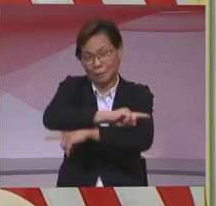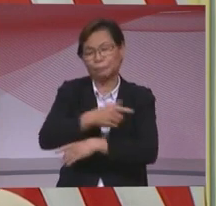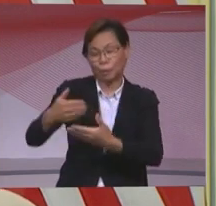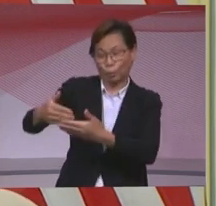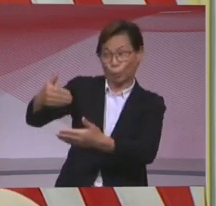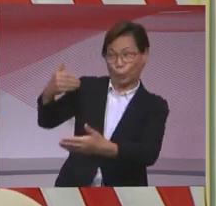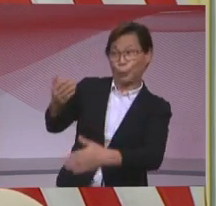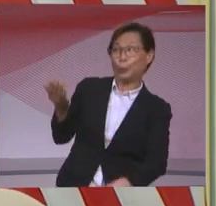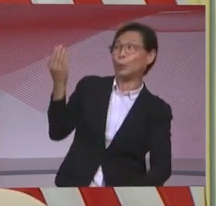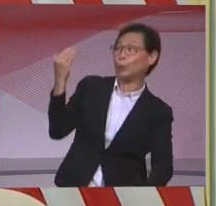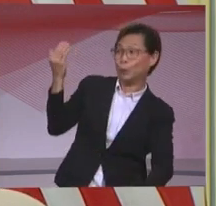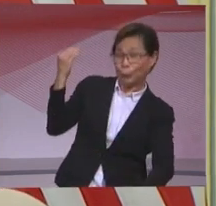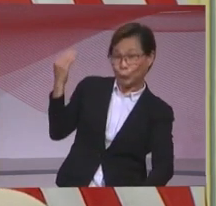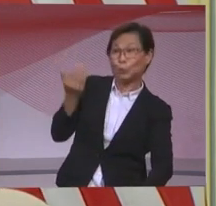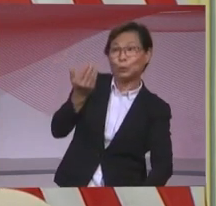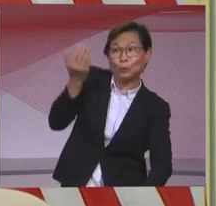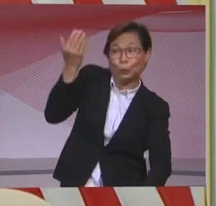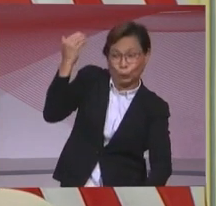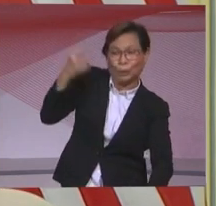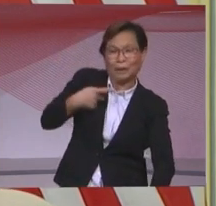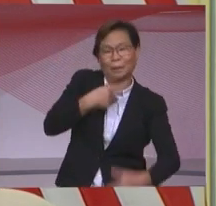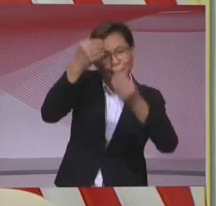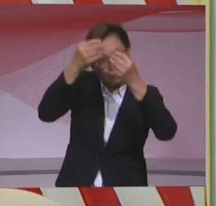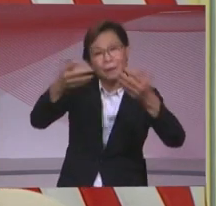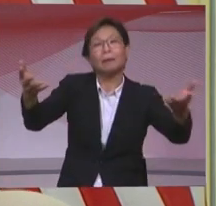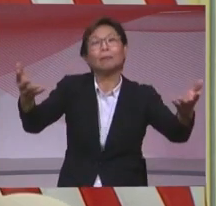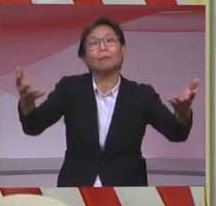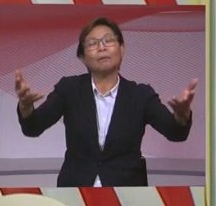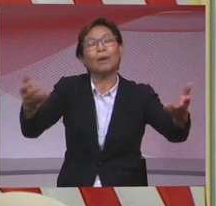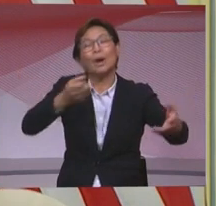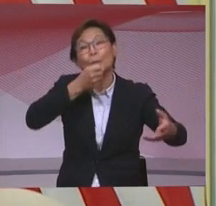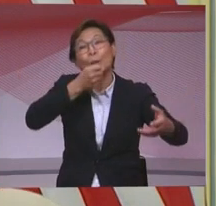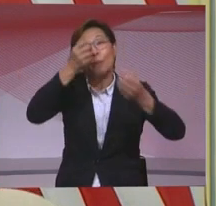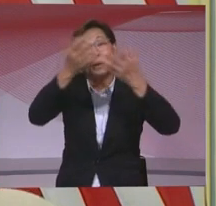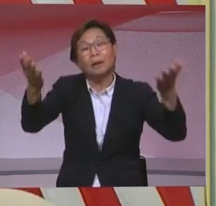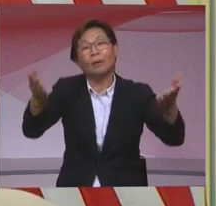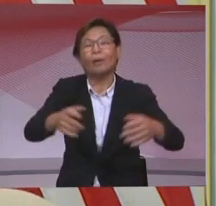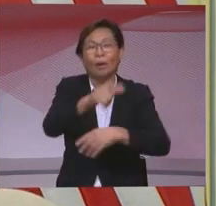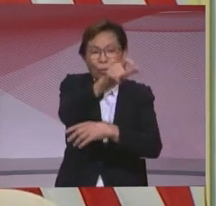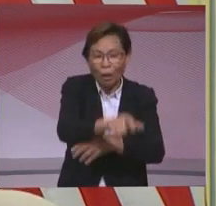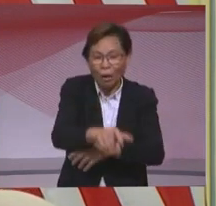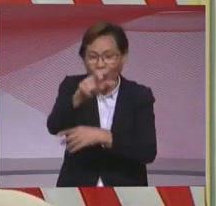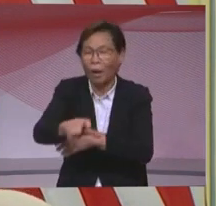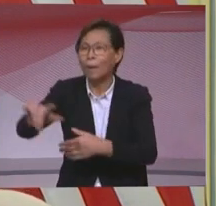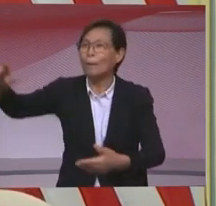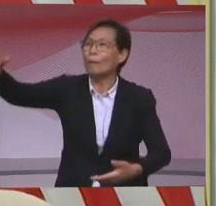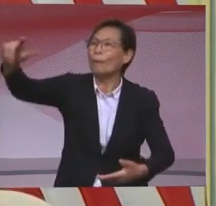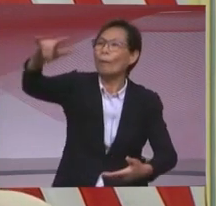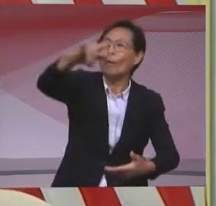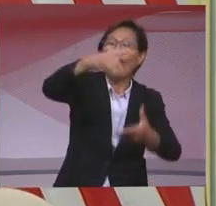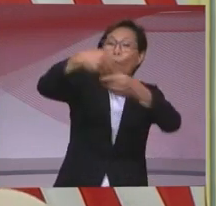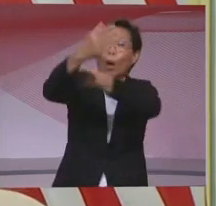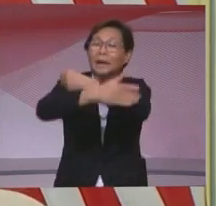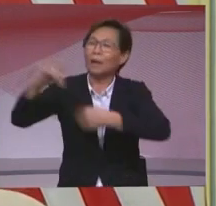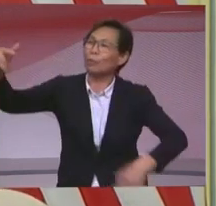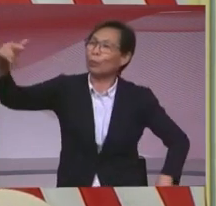Sebelum ini kita umumkan bahawa setiap rakyat yang pulang dari luar negara mesti dikuarantin